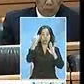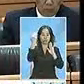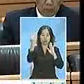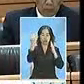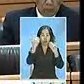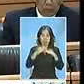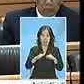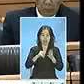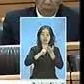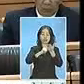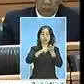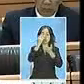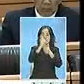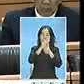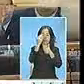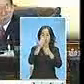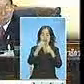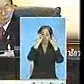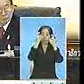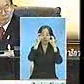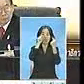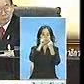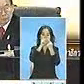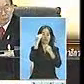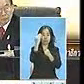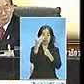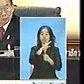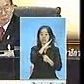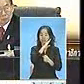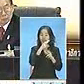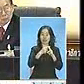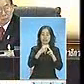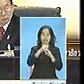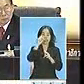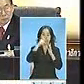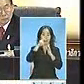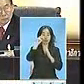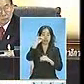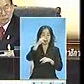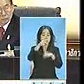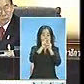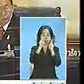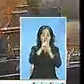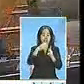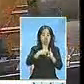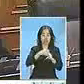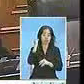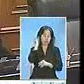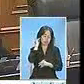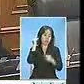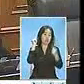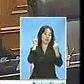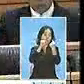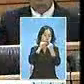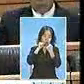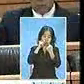ปรยติก่อนอยู่ในทํานองเดียวกันถ้าท่านสุนัยตอบบางครั้งโต้แย้งด้วยผมกลัวว่